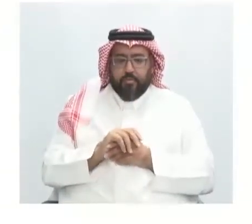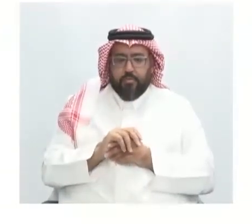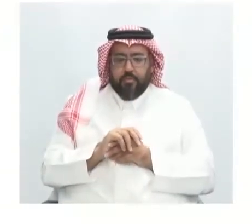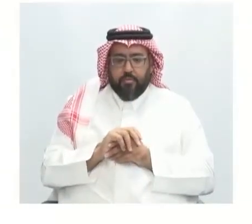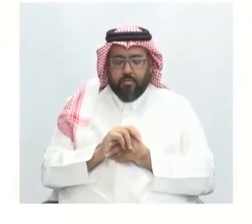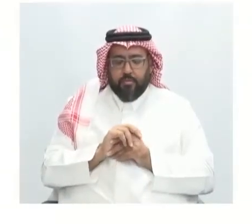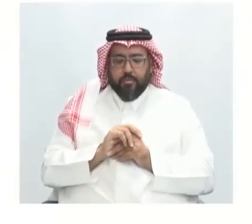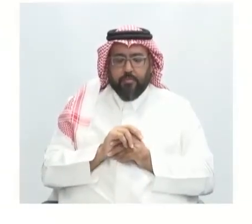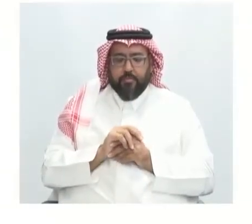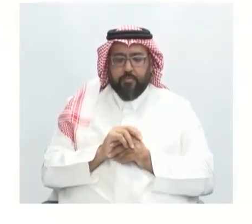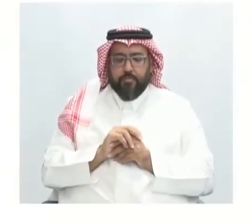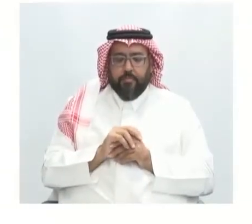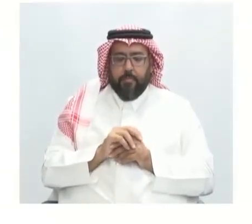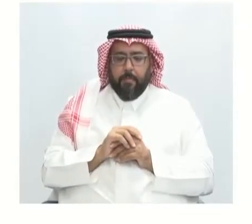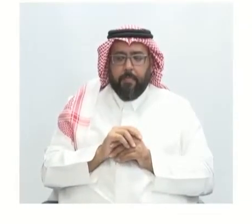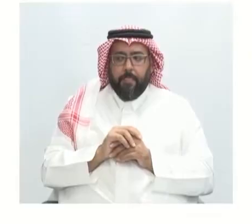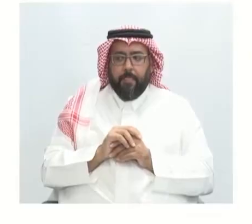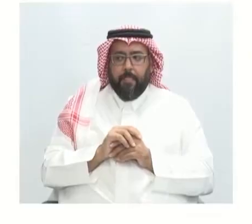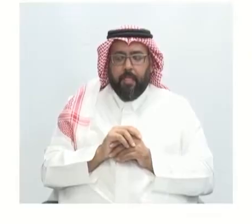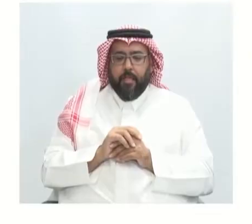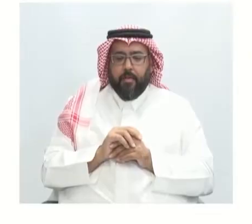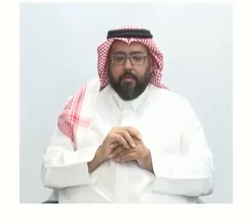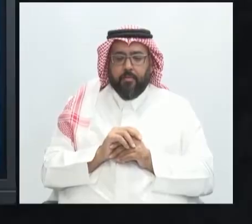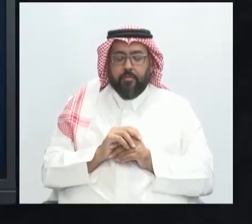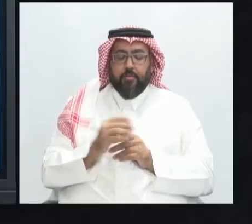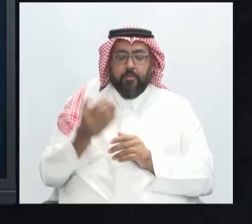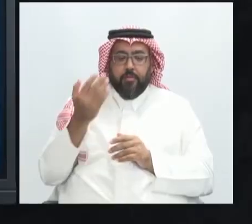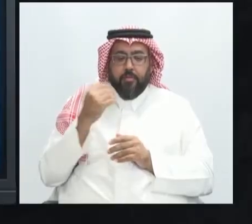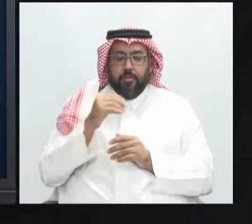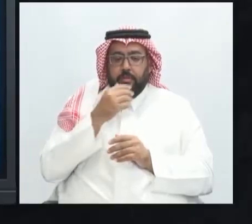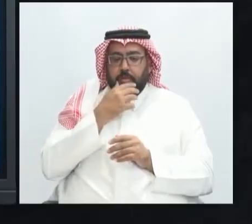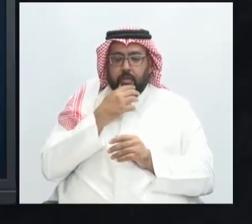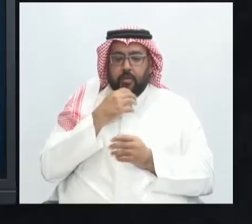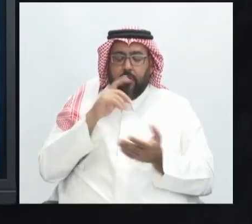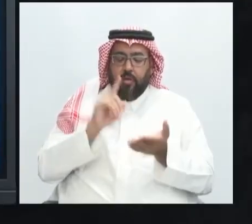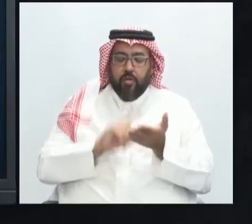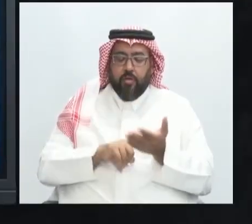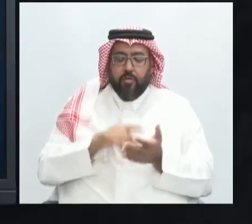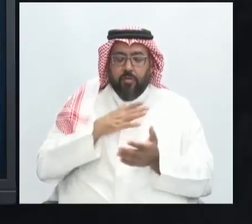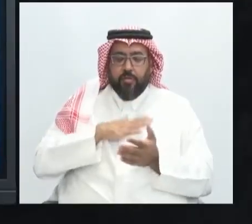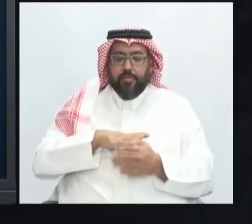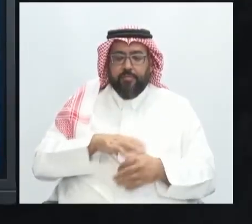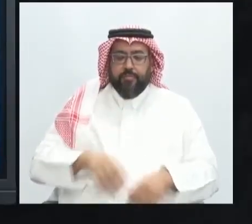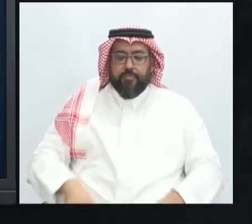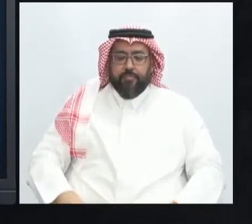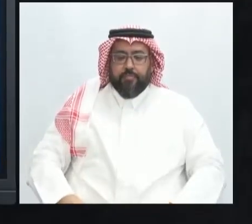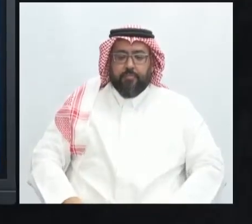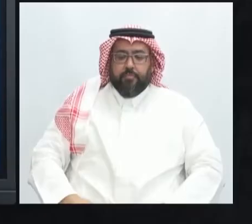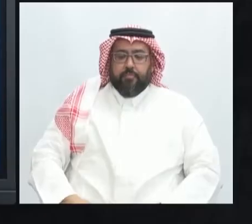ابنائي بارك الله فيكم طيب بناء على ما اخذناه ما حكم الصبر يا ابنائي